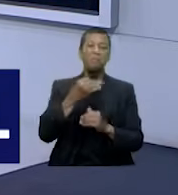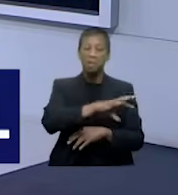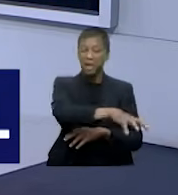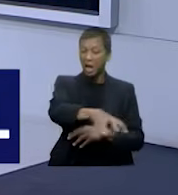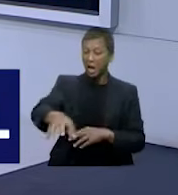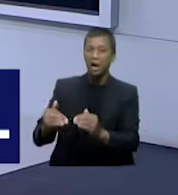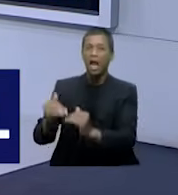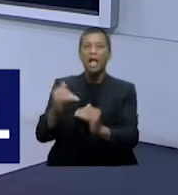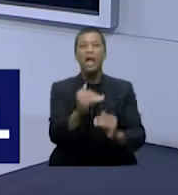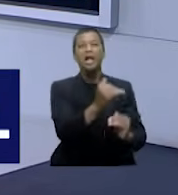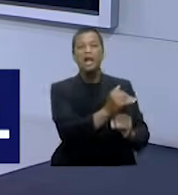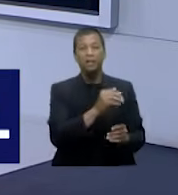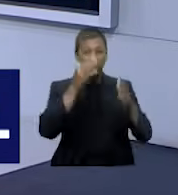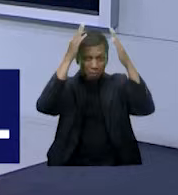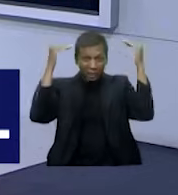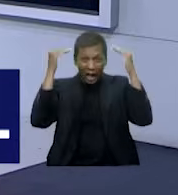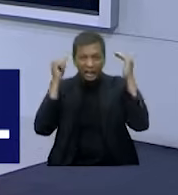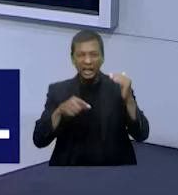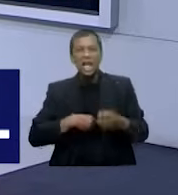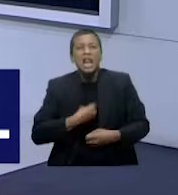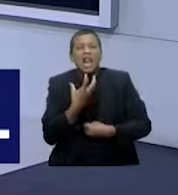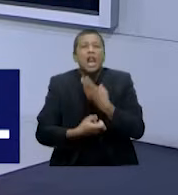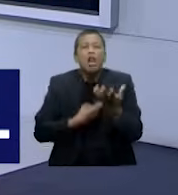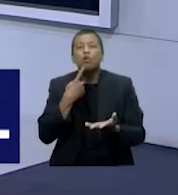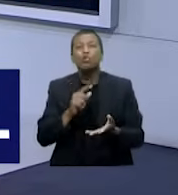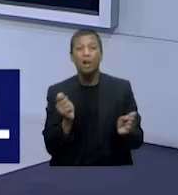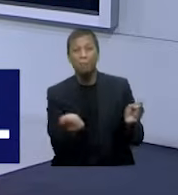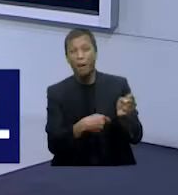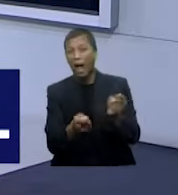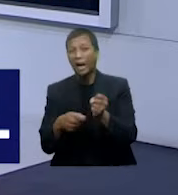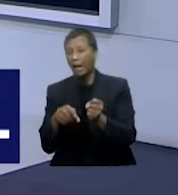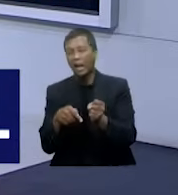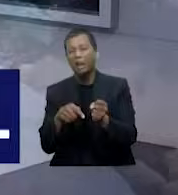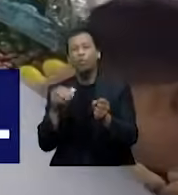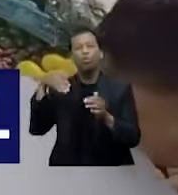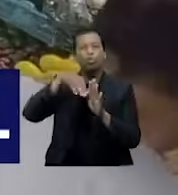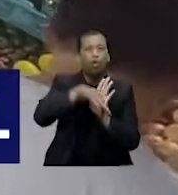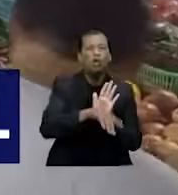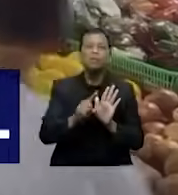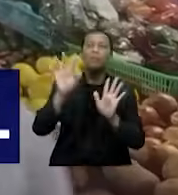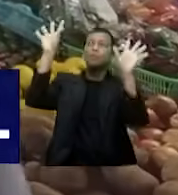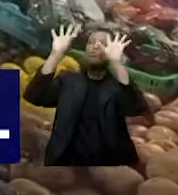Petani bawang merah di Brebes mengeluhkan turunnya panen akibat cuaca tak menentu.